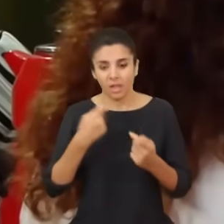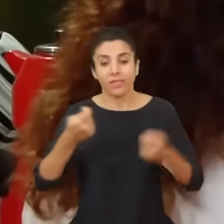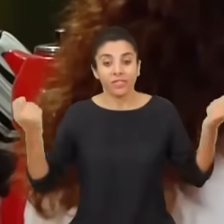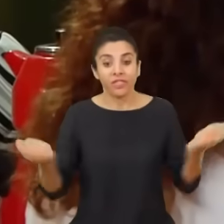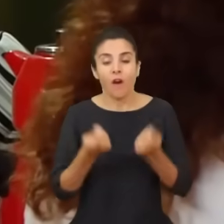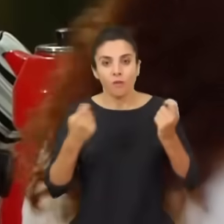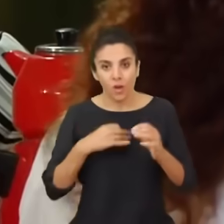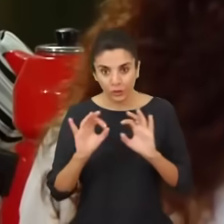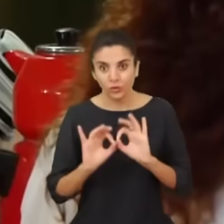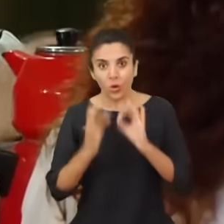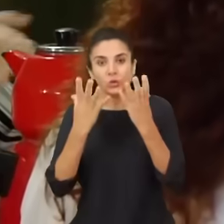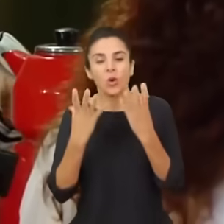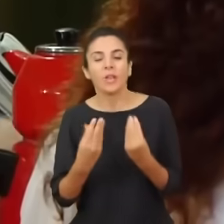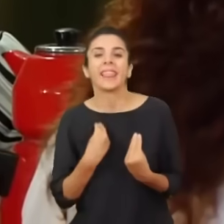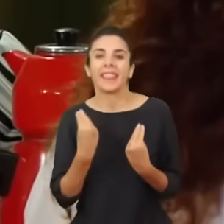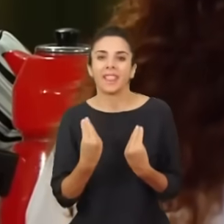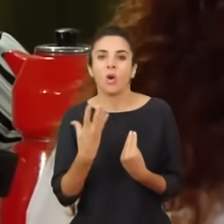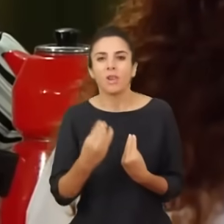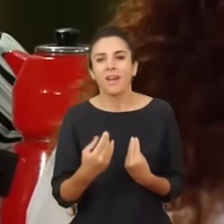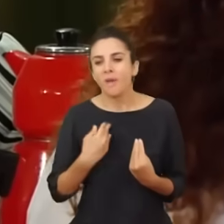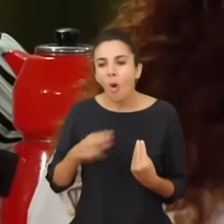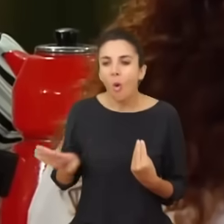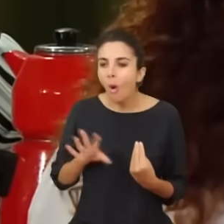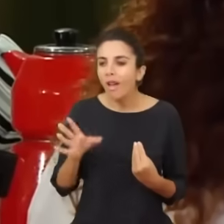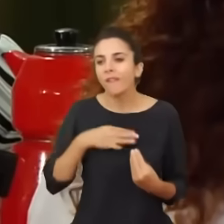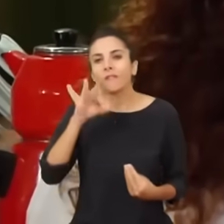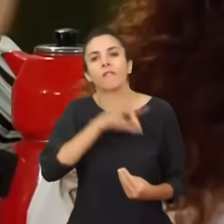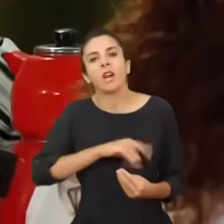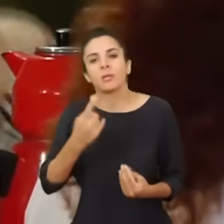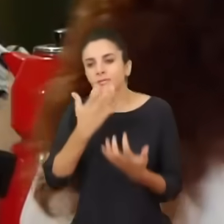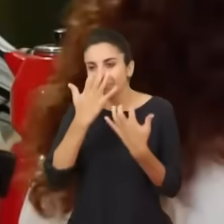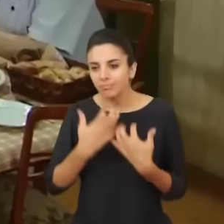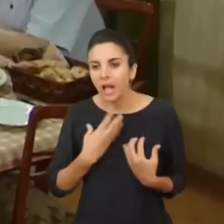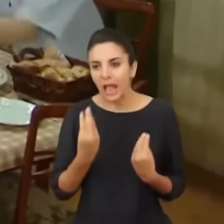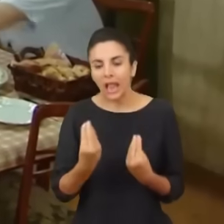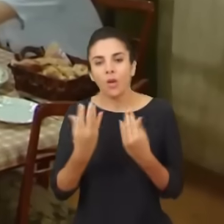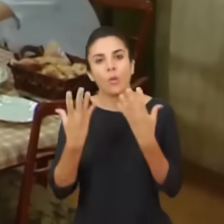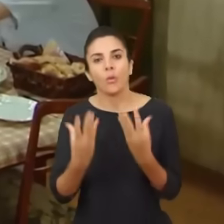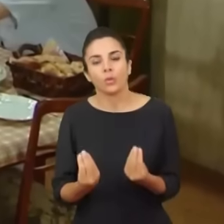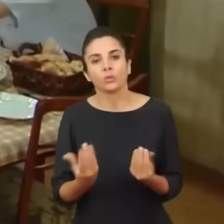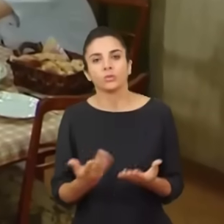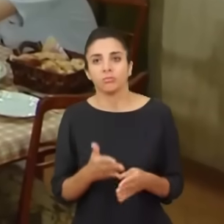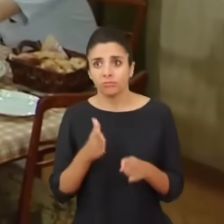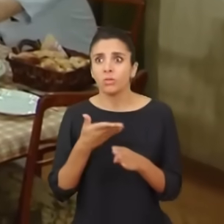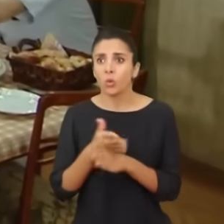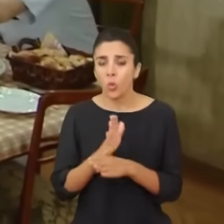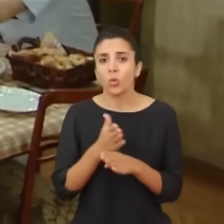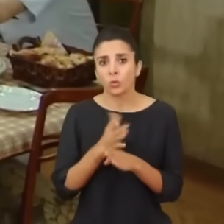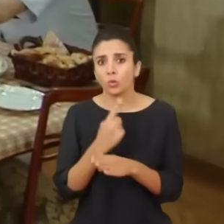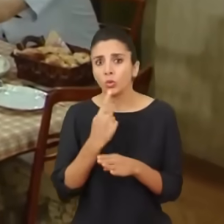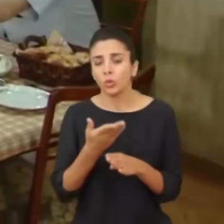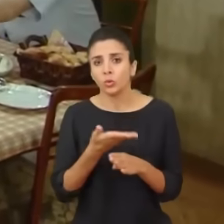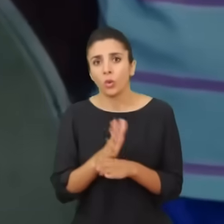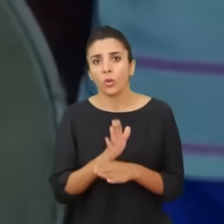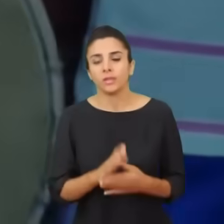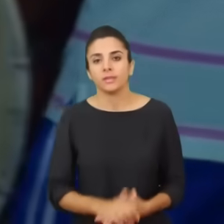işini çözmem çok iyi oldu. Bu bizim zibidiler de bir işe yarayacak. O bakımdan da çok iyi oldu. Vallahi çok doğru.